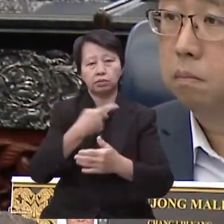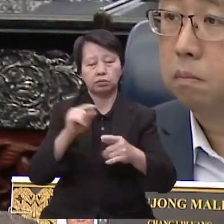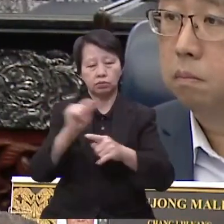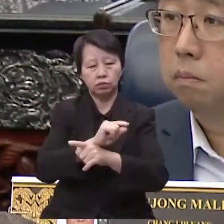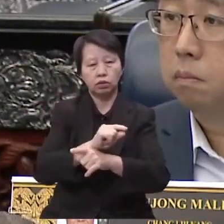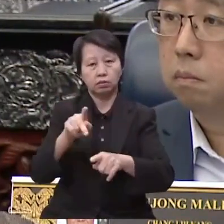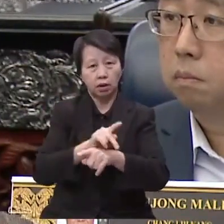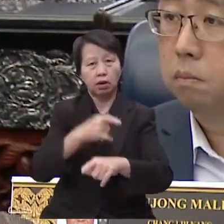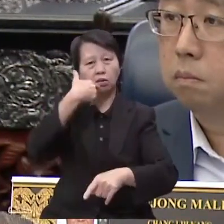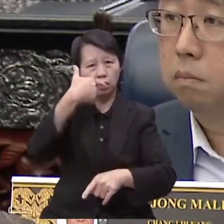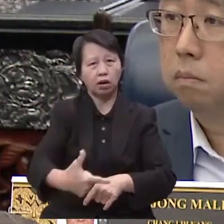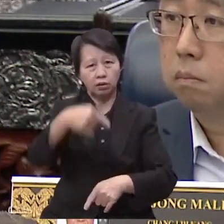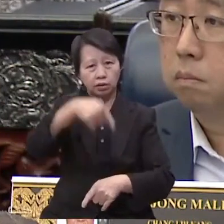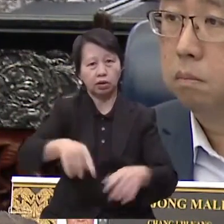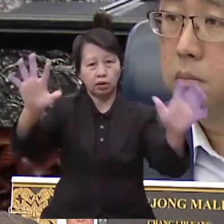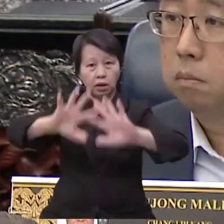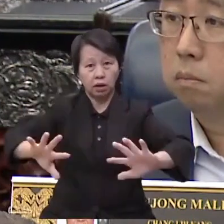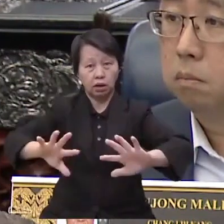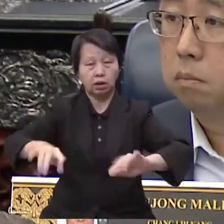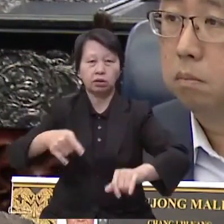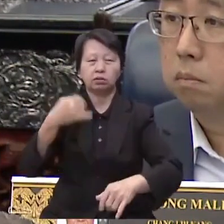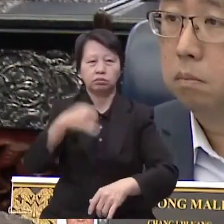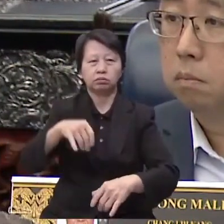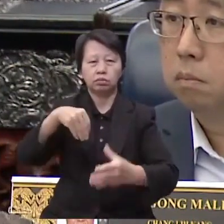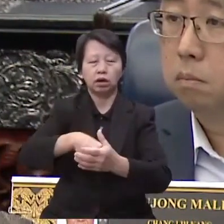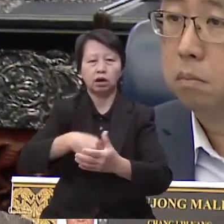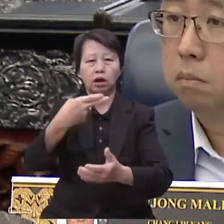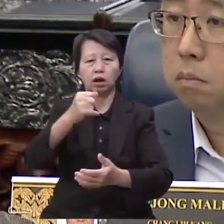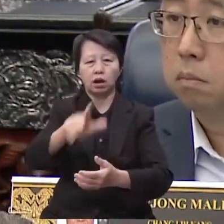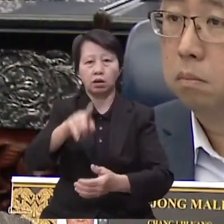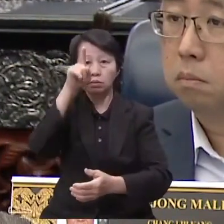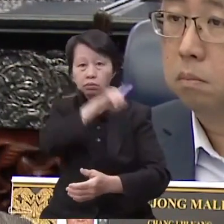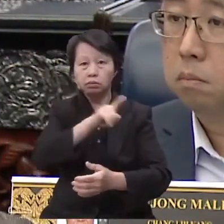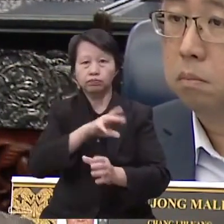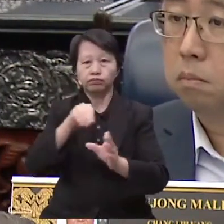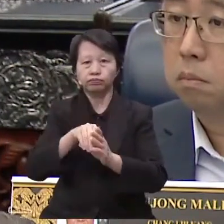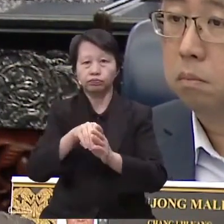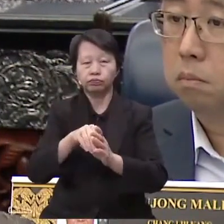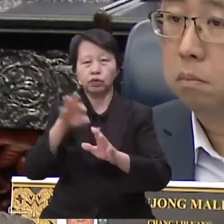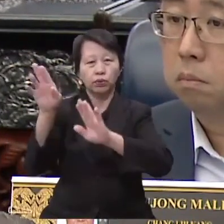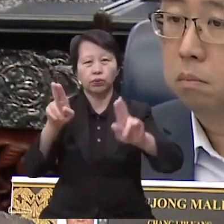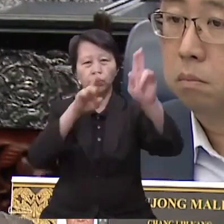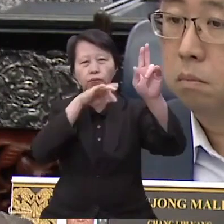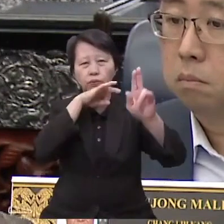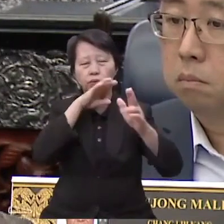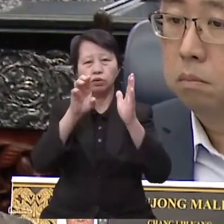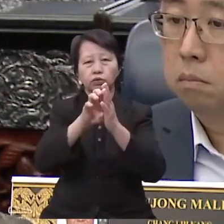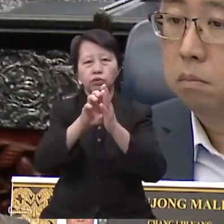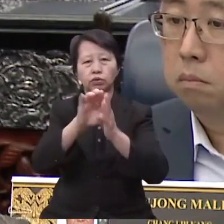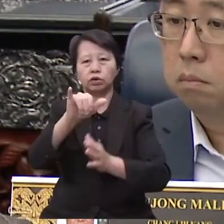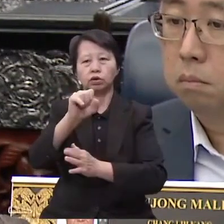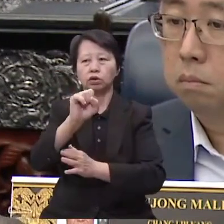pakai begitu lama di dalam ASEAN selama ini di dalam beberapa hal kritikal termasuk soal pen an seperti